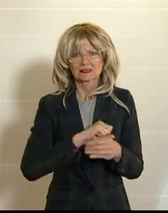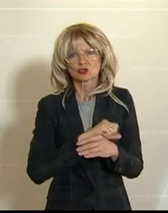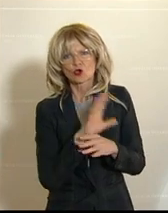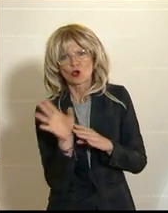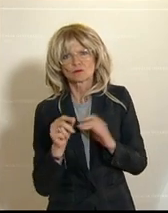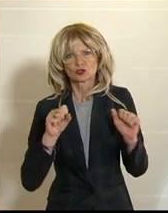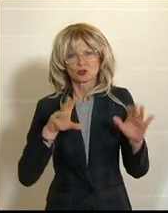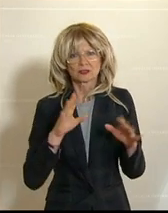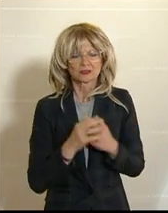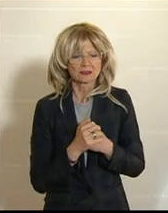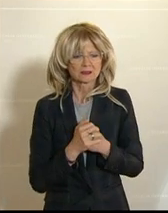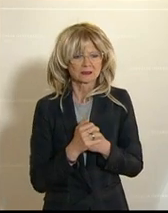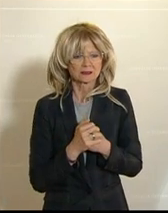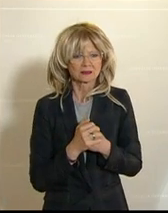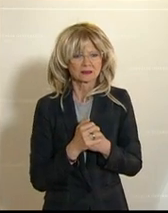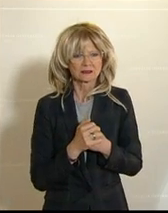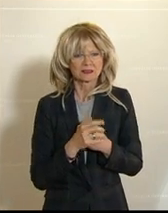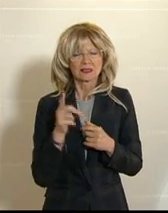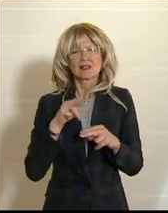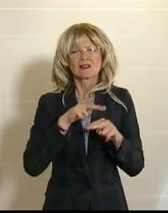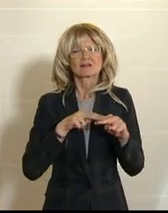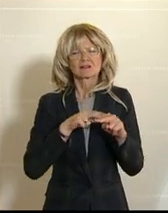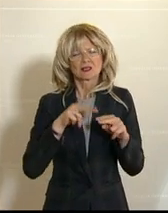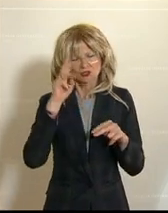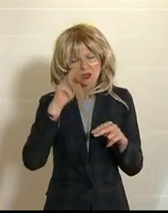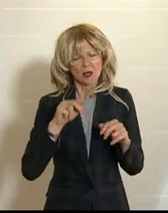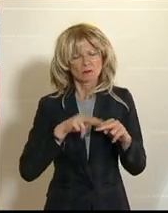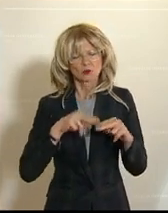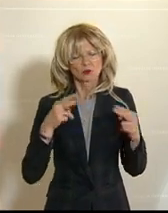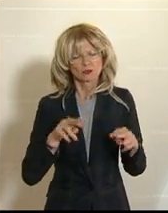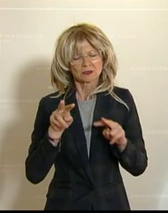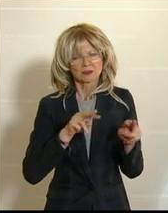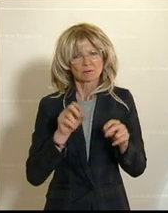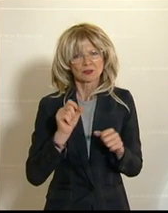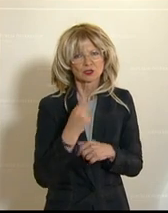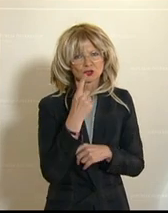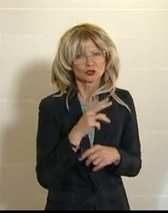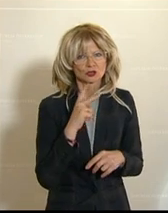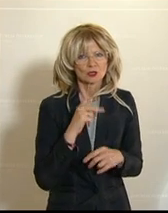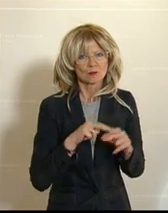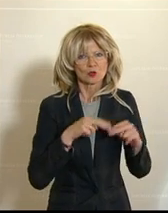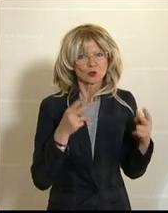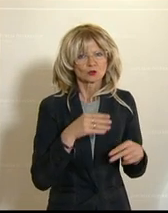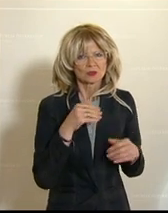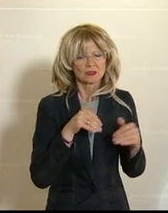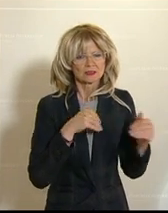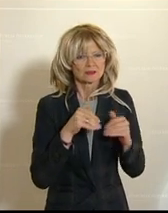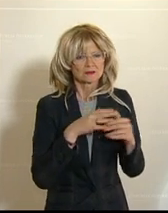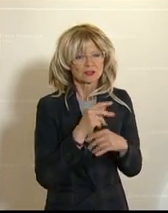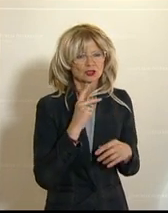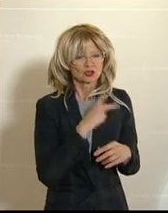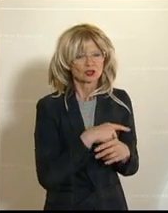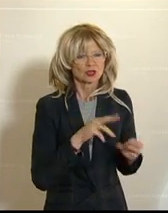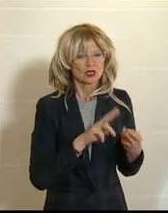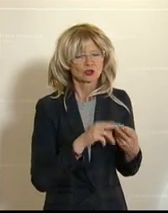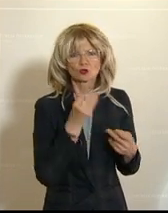beschließen, die Bundesregierung, insbesondere der Bundesminister für Soziales, Gesundheit, Pflege und Konsumentenschutz und der Bundeskanzler